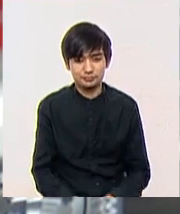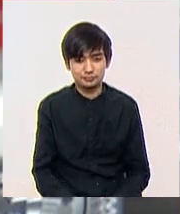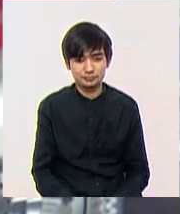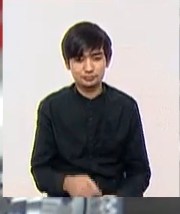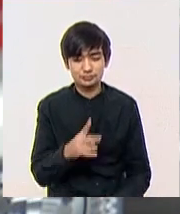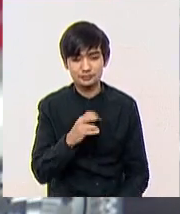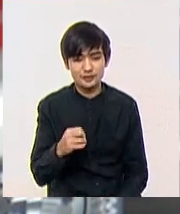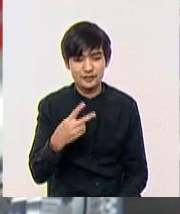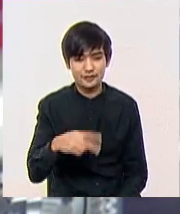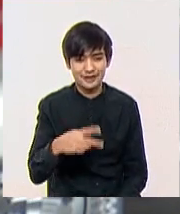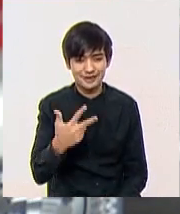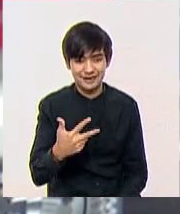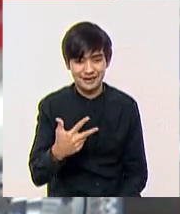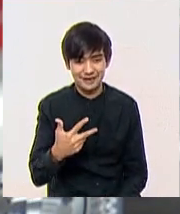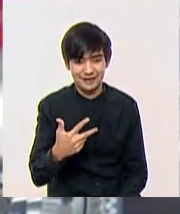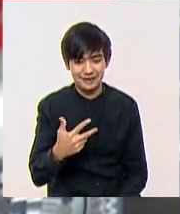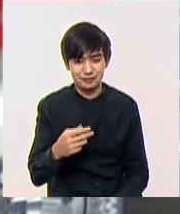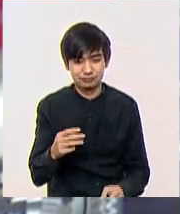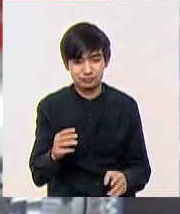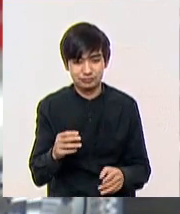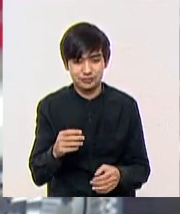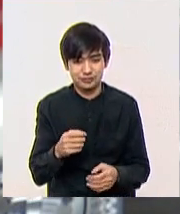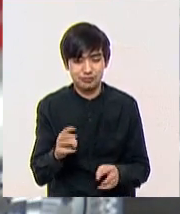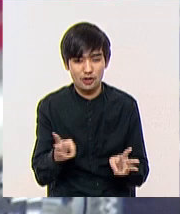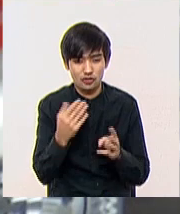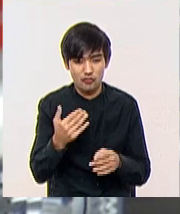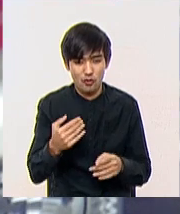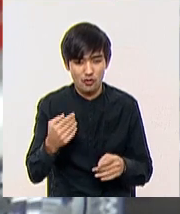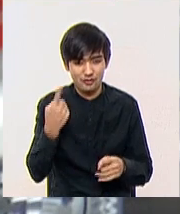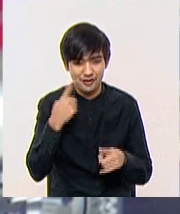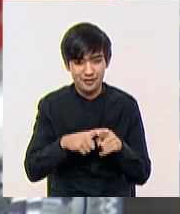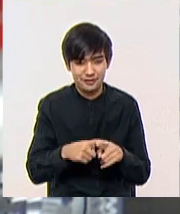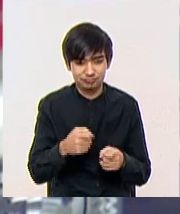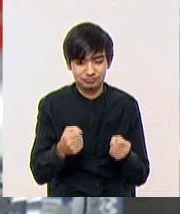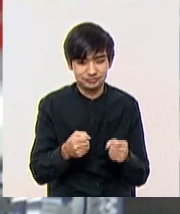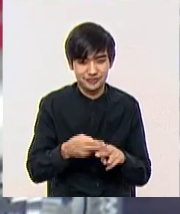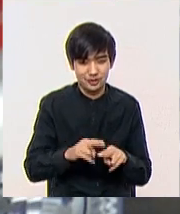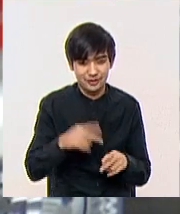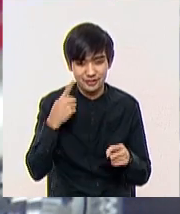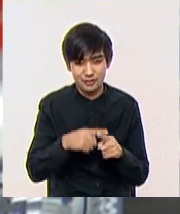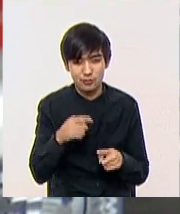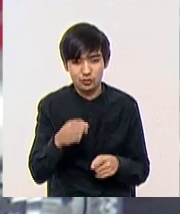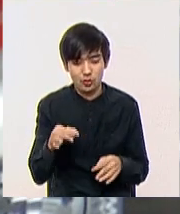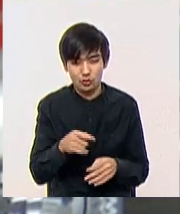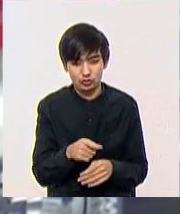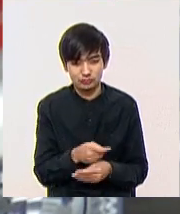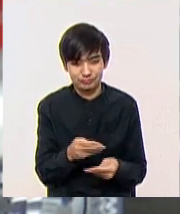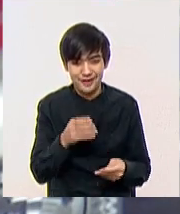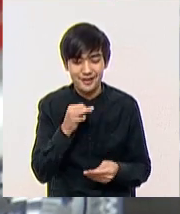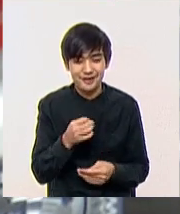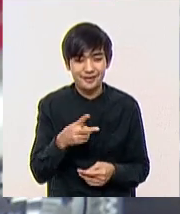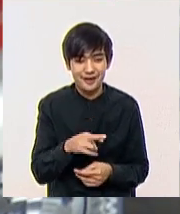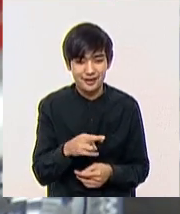от 23 единиц, пожарных единиц, ключи. Данная пожарная техника будет предназначена для